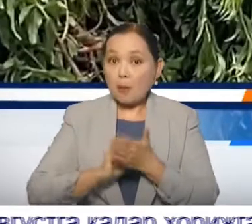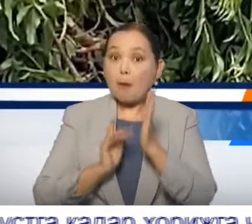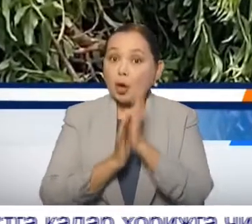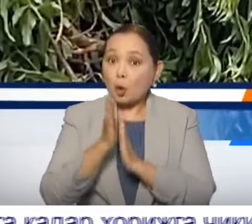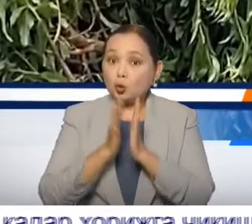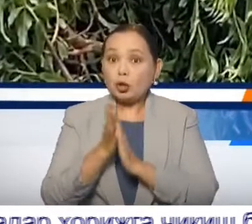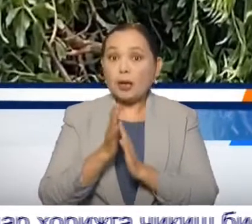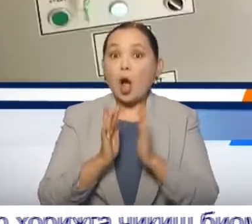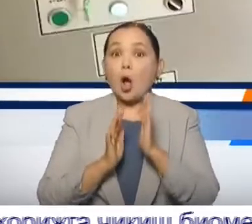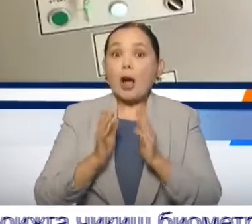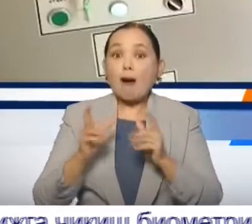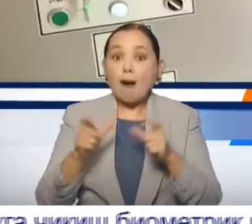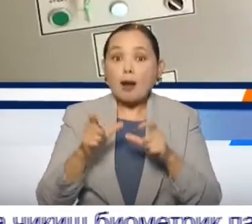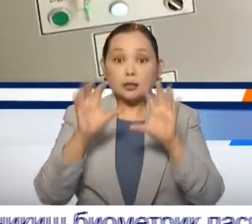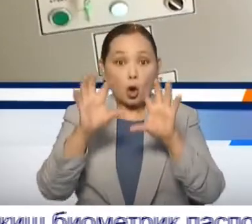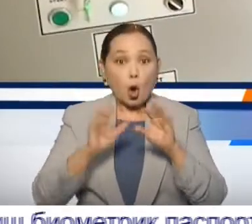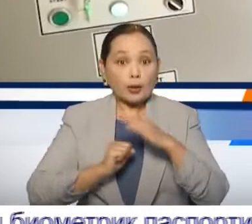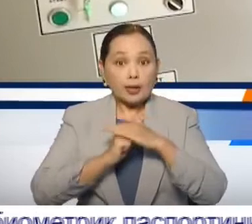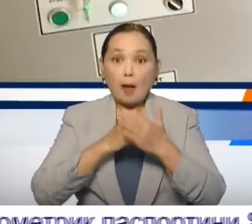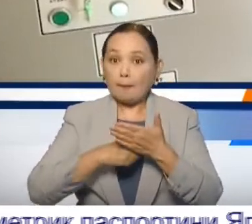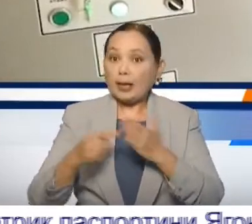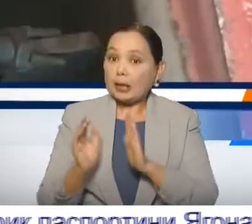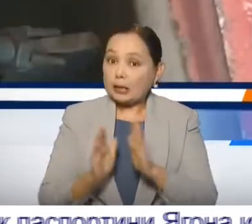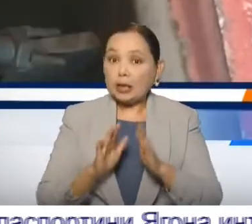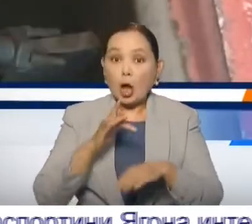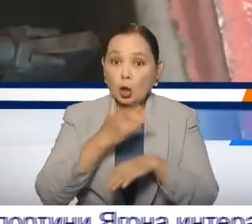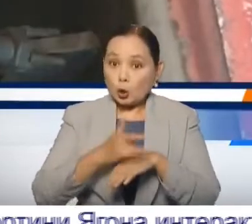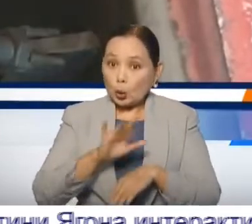ўсимликлар карантини тўғрисидаги қонунга асосан белгиланган тартибда